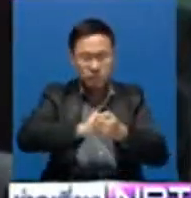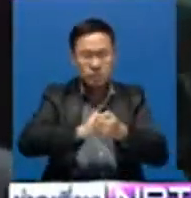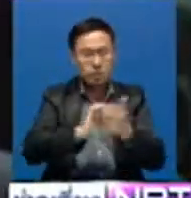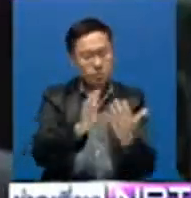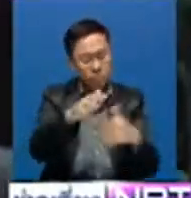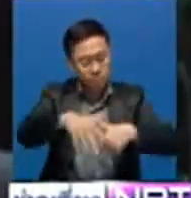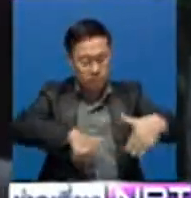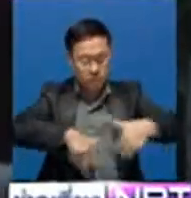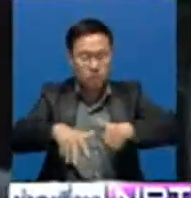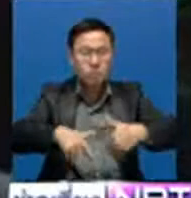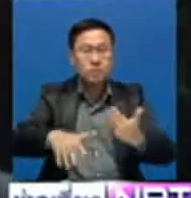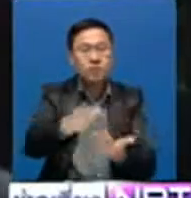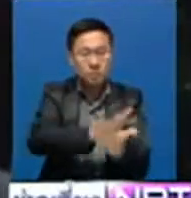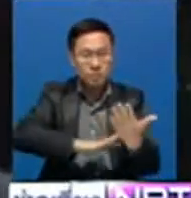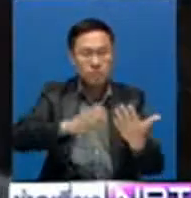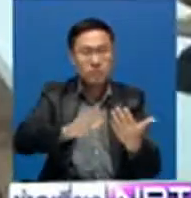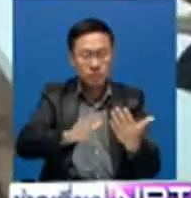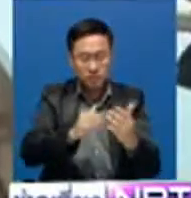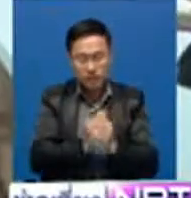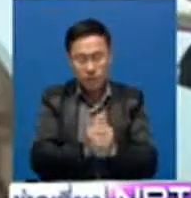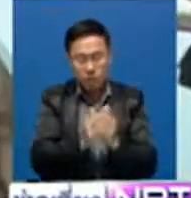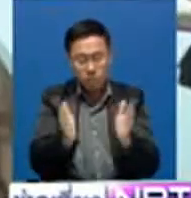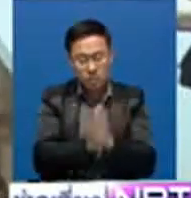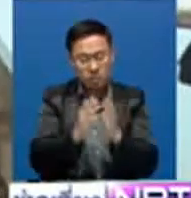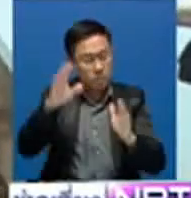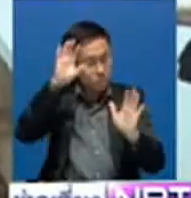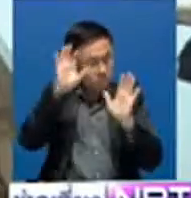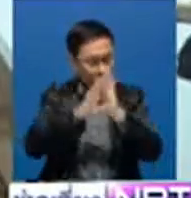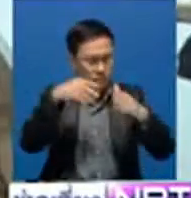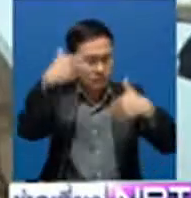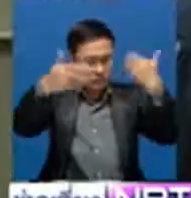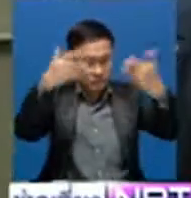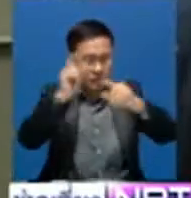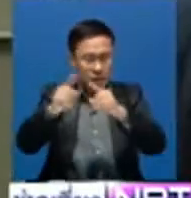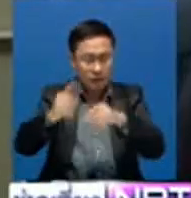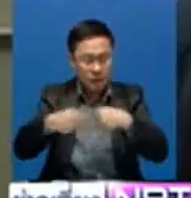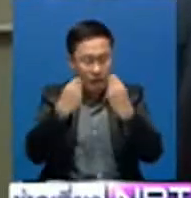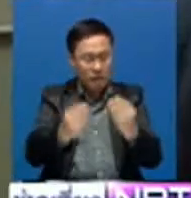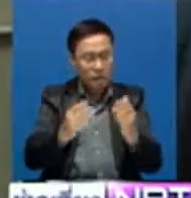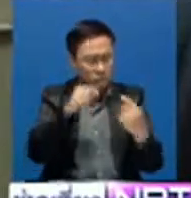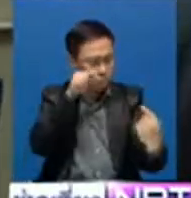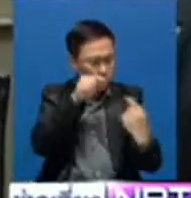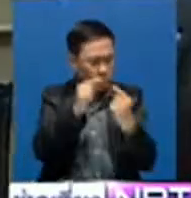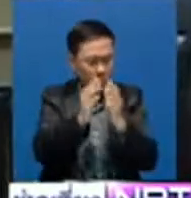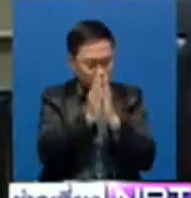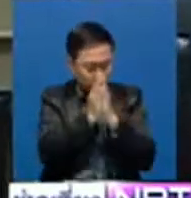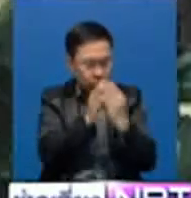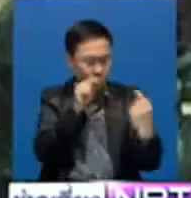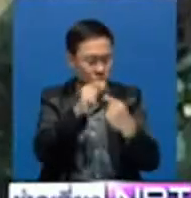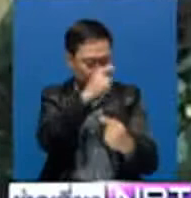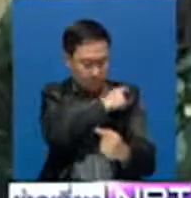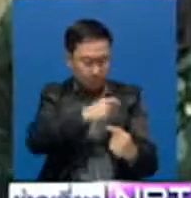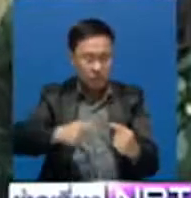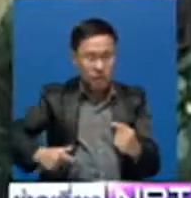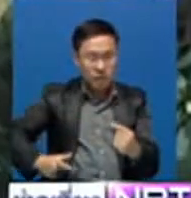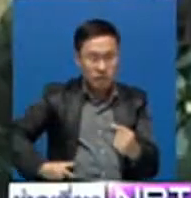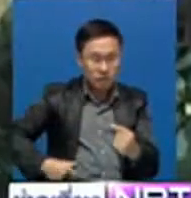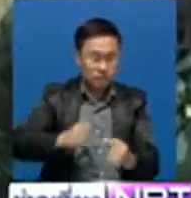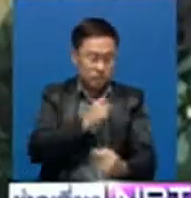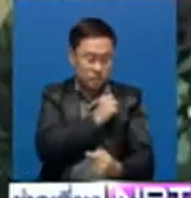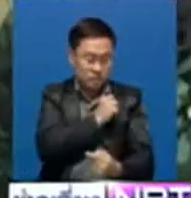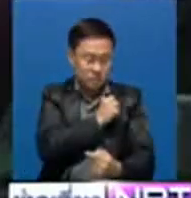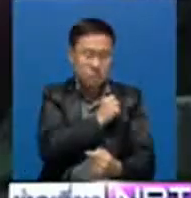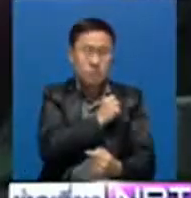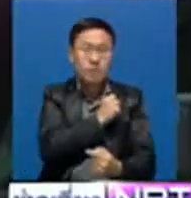จัดเทศกาลเฉลิมพระเกียรติการรณรงค์การรักชาติศาสนาพระมหากษัตริย์ที่หอประชุมโรงเรียนชลบุรีอำเภอเมืองจังหวัดชลบุรี